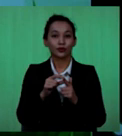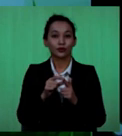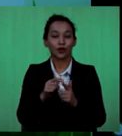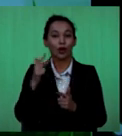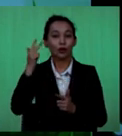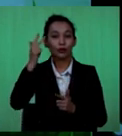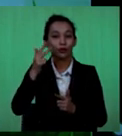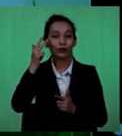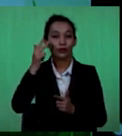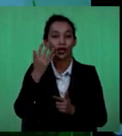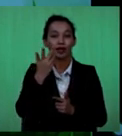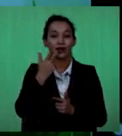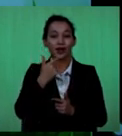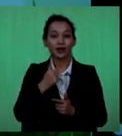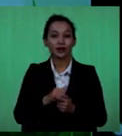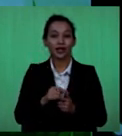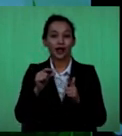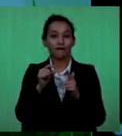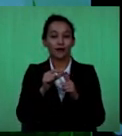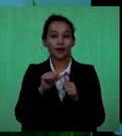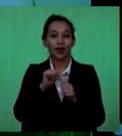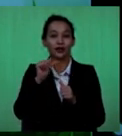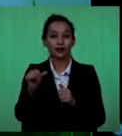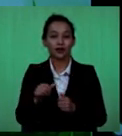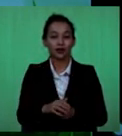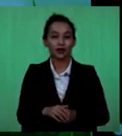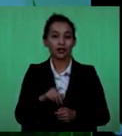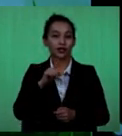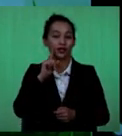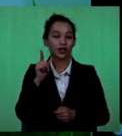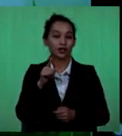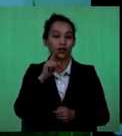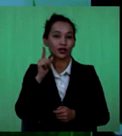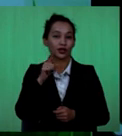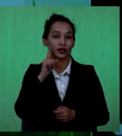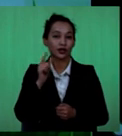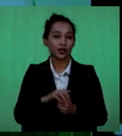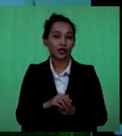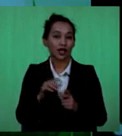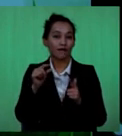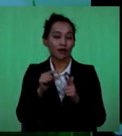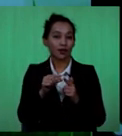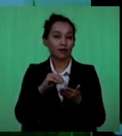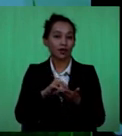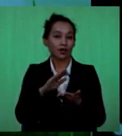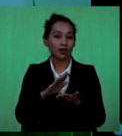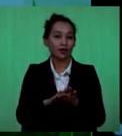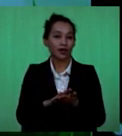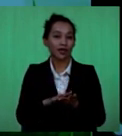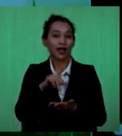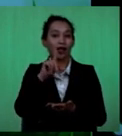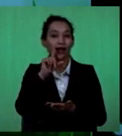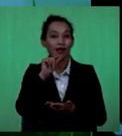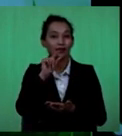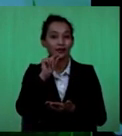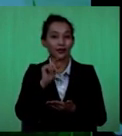rangli harflar bilan belgilab qo'yganman. Yashil rangli harflar da belgilangan so'zlar bu qaldirg'ochga,